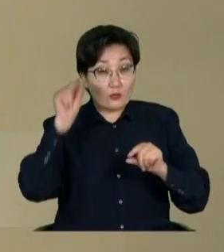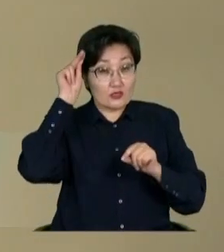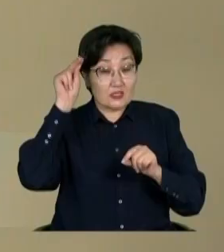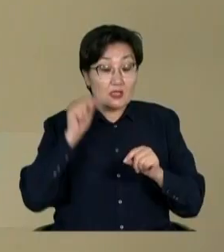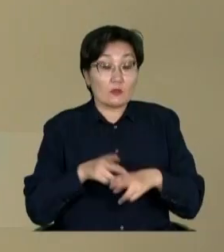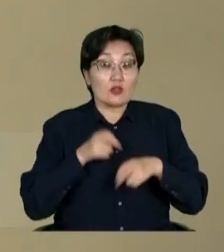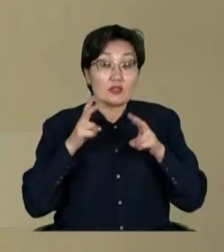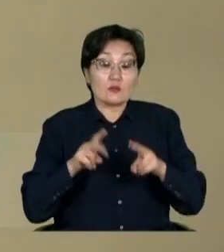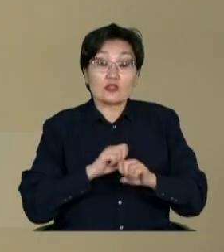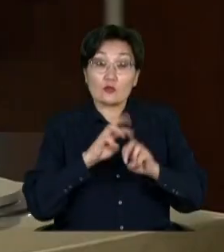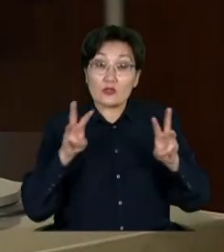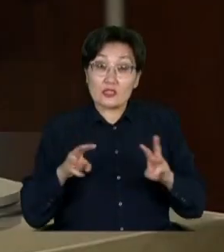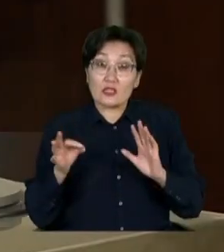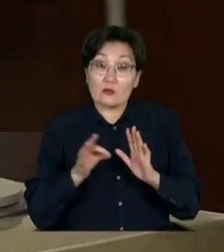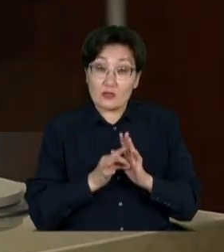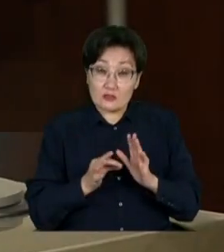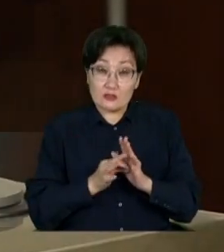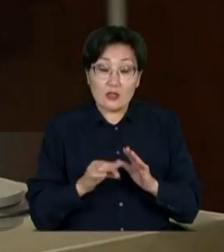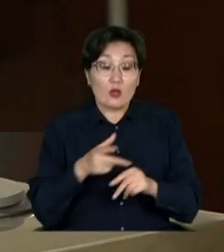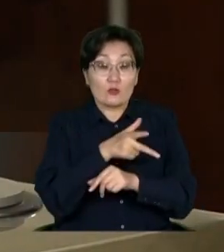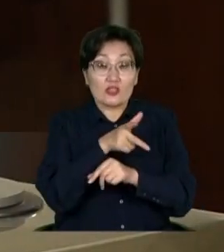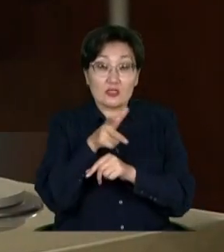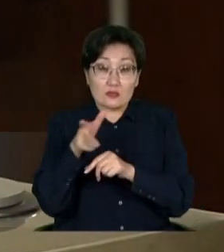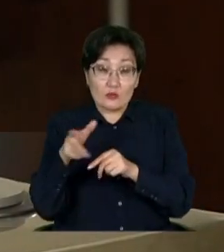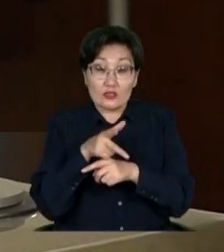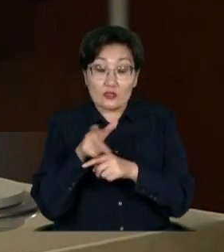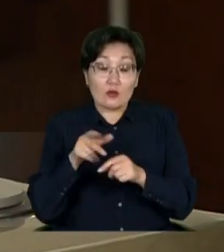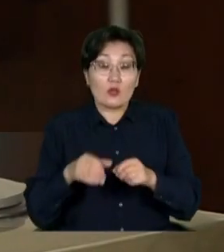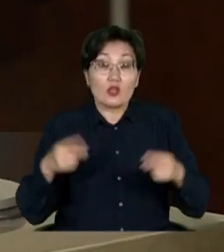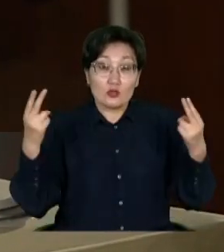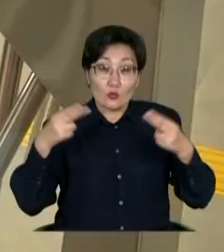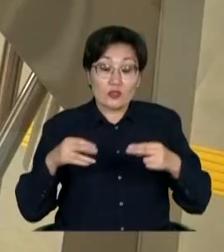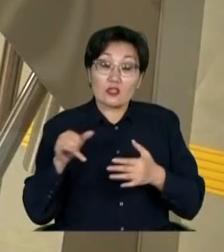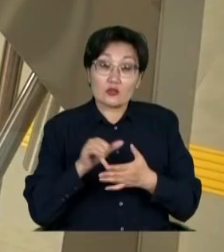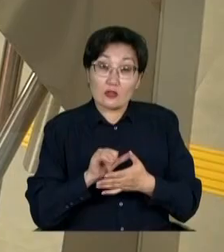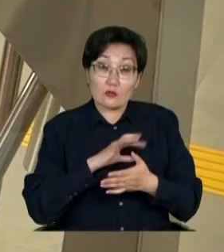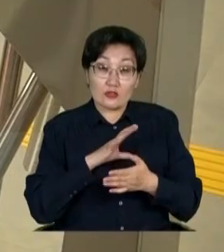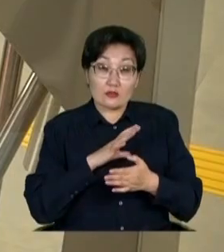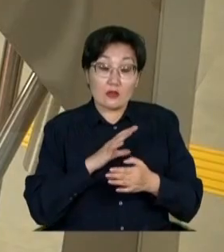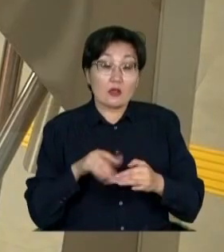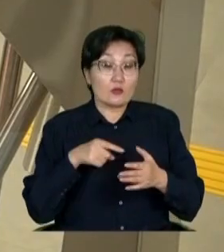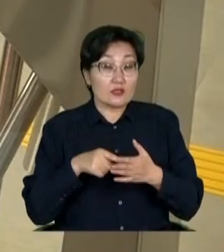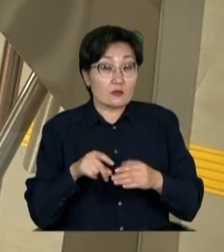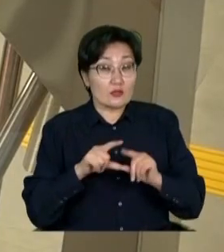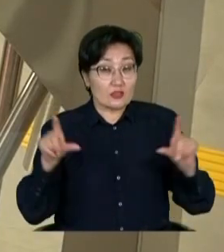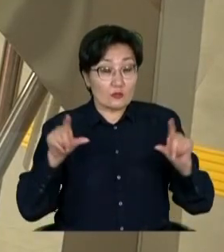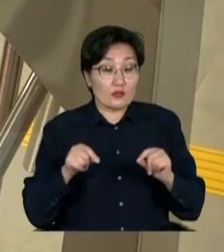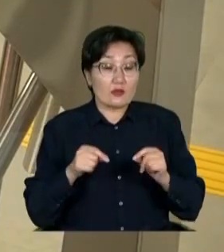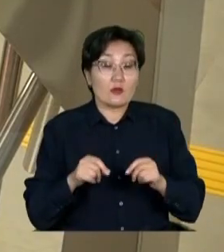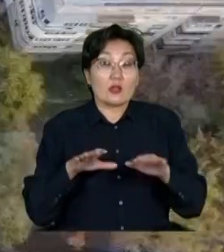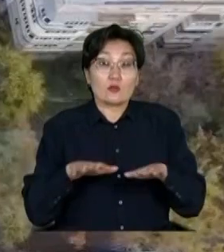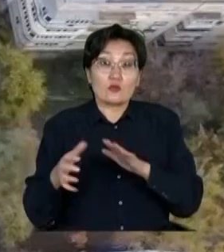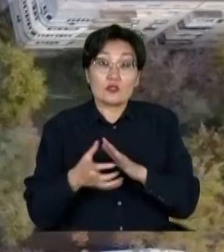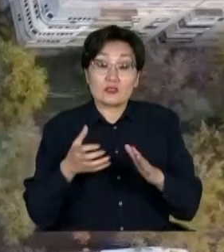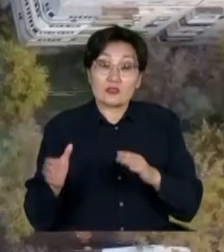ошағындағы қауіпсіздікті қамтамасыз ету мақсатында бейнебақылау камералары мен турникеттер орнатылған. Айта кетейін, қалада мектептердегі орын